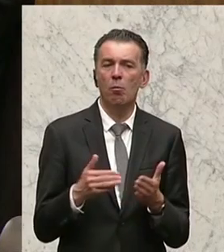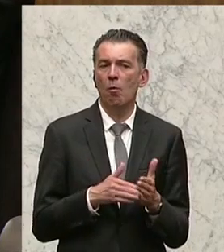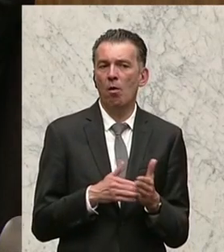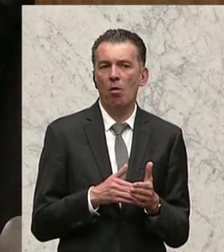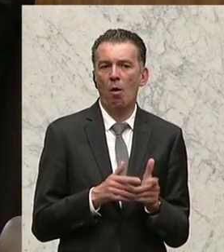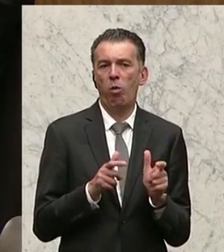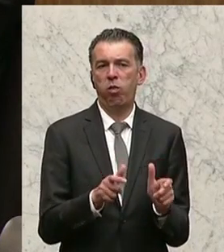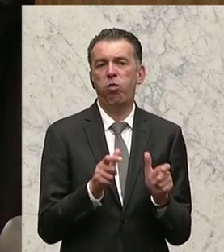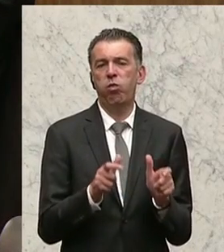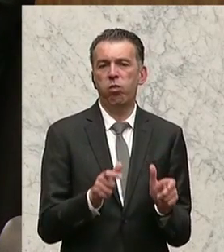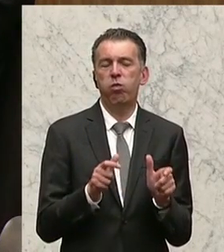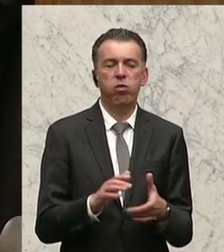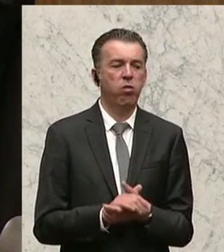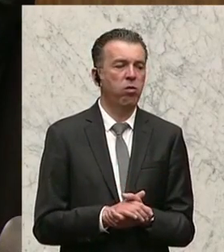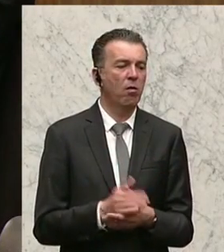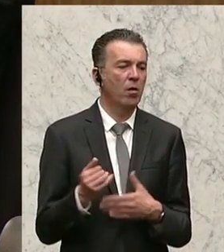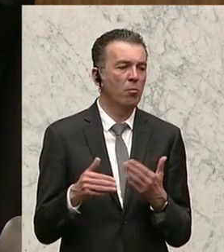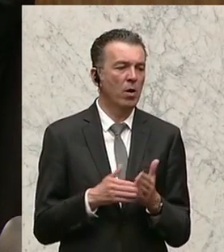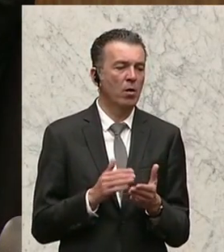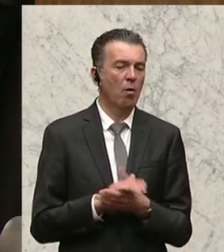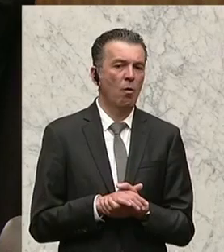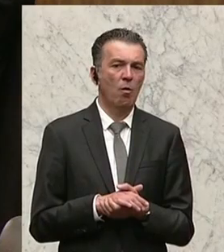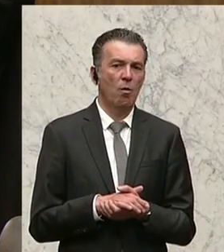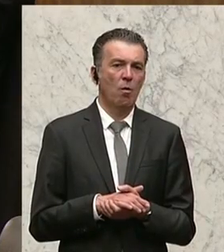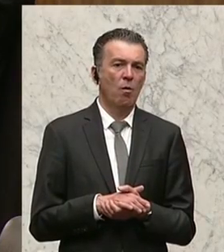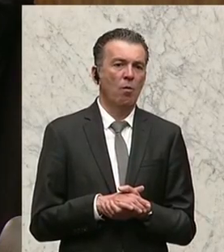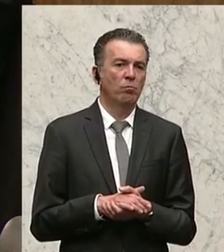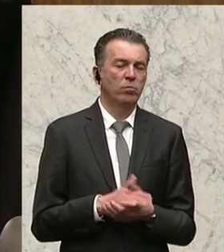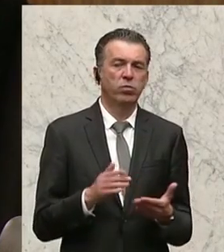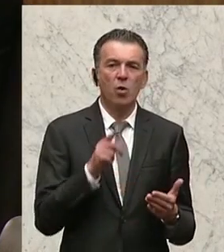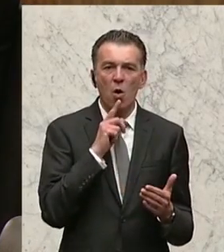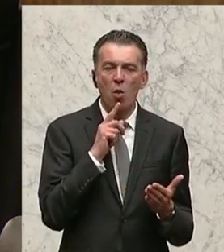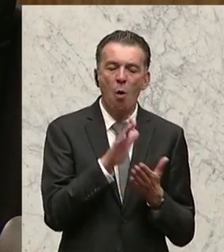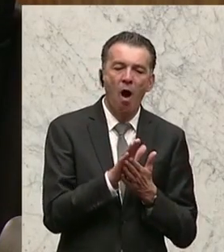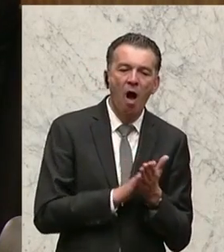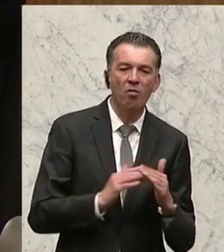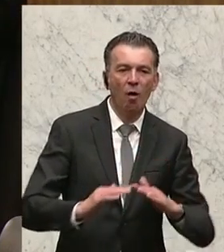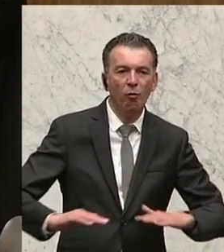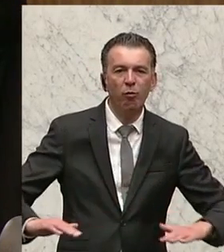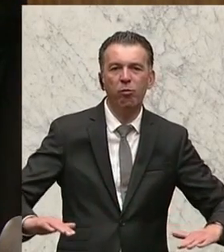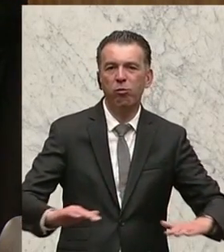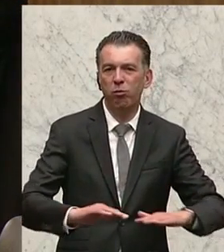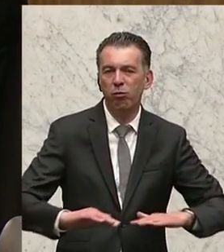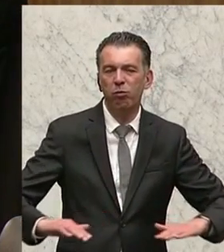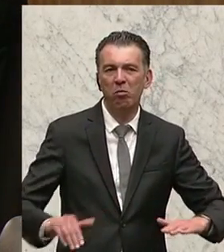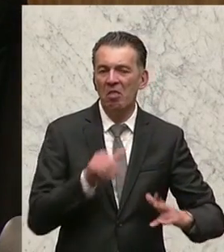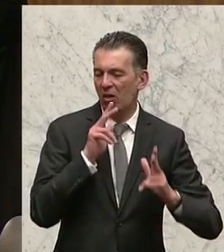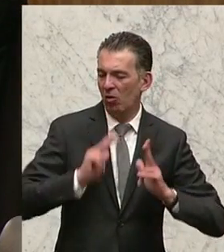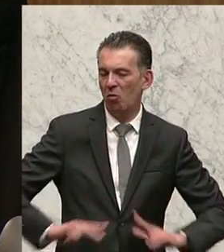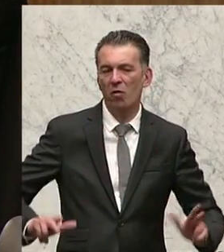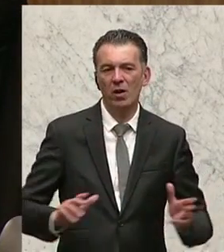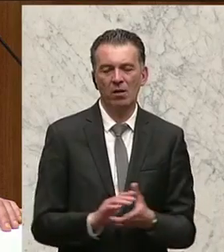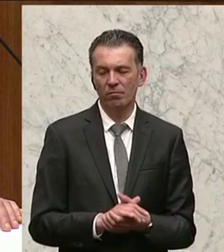vor boykottiert und ist nach wie vor in einem rudimentären Zustand, in einem völlig